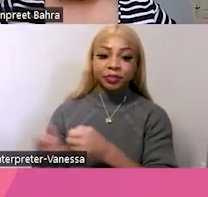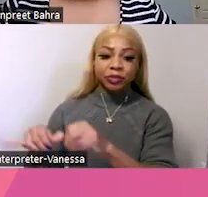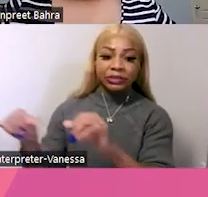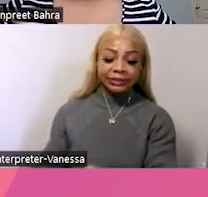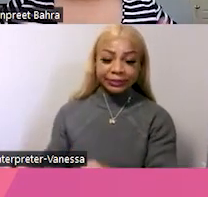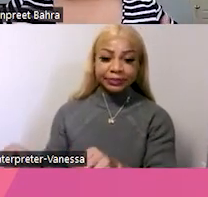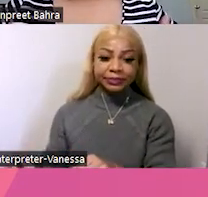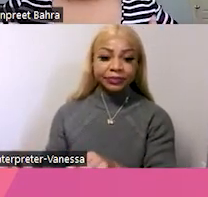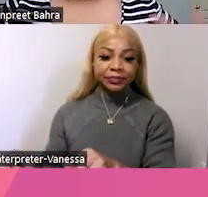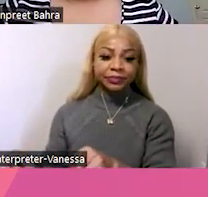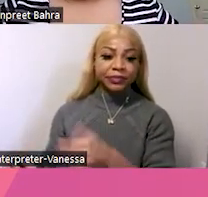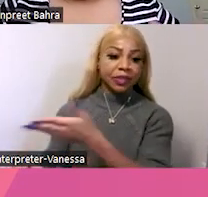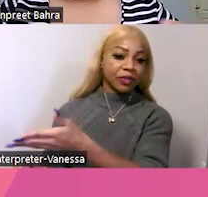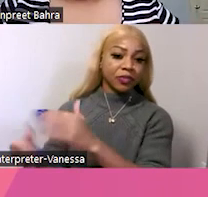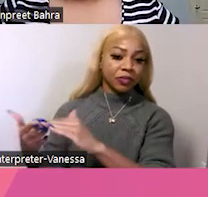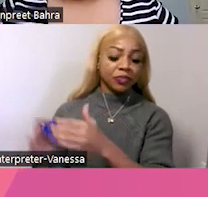jouent dans ce